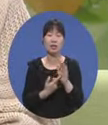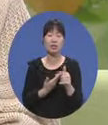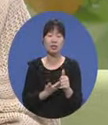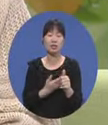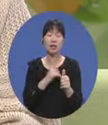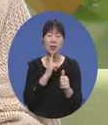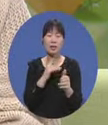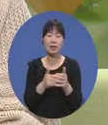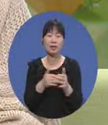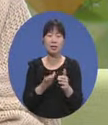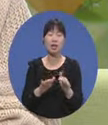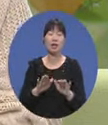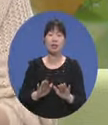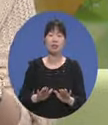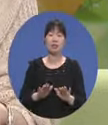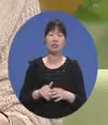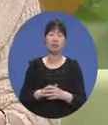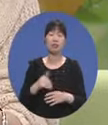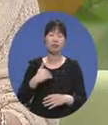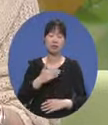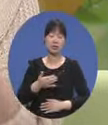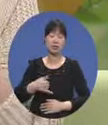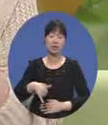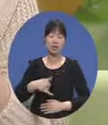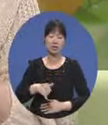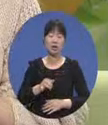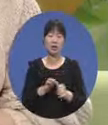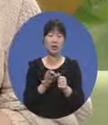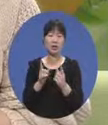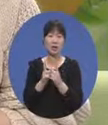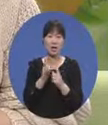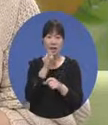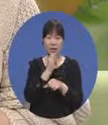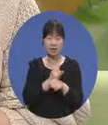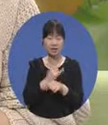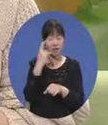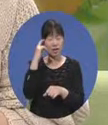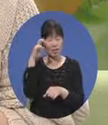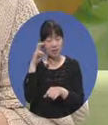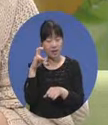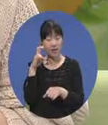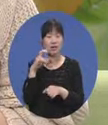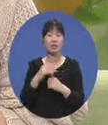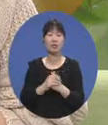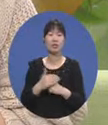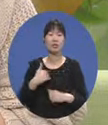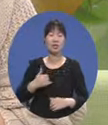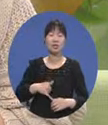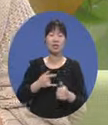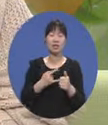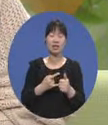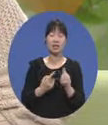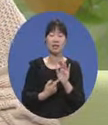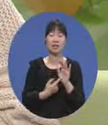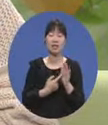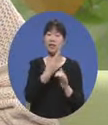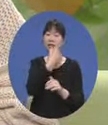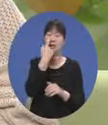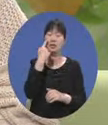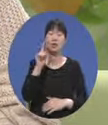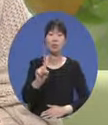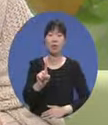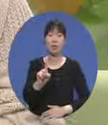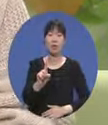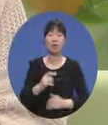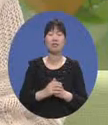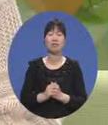알려드린다고 했는데 선생님 그렇다면 저희가 우리 아이가 왕따를 당하는 것 같다라고 생각했을 때 우리 아이한테 나타나는 징후가 있다면 어떤 게